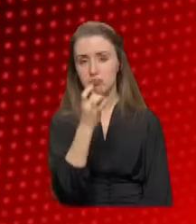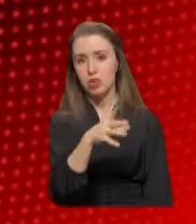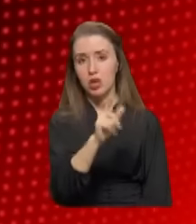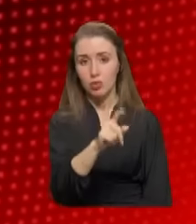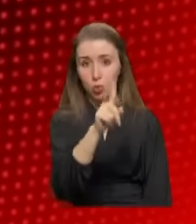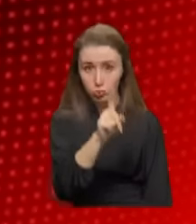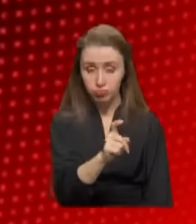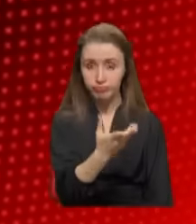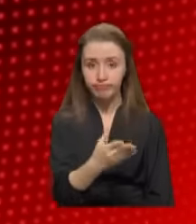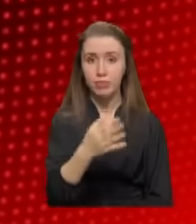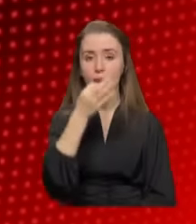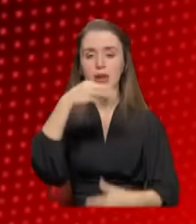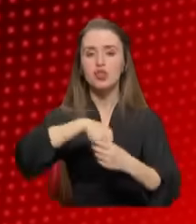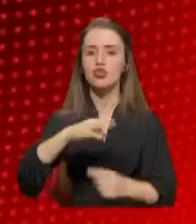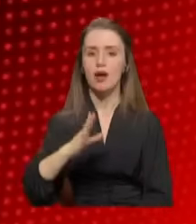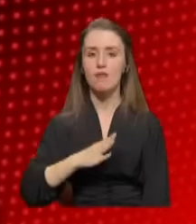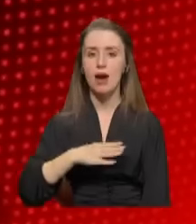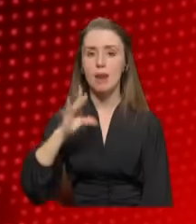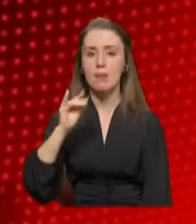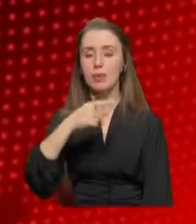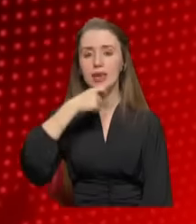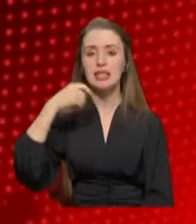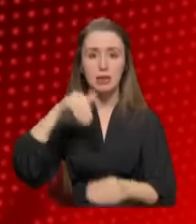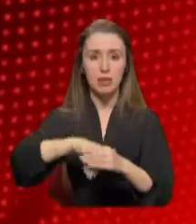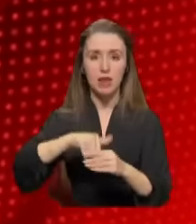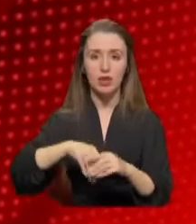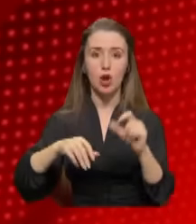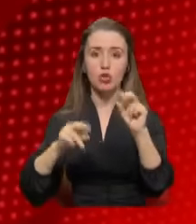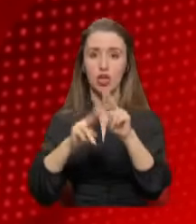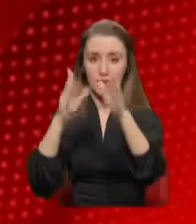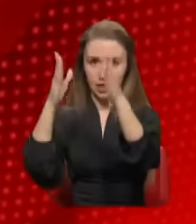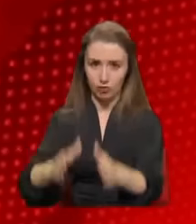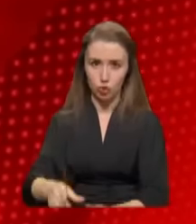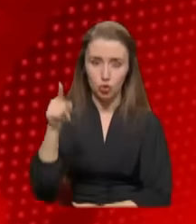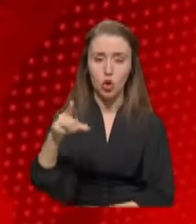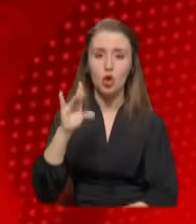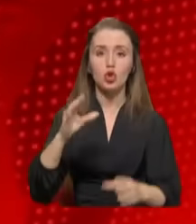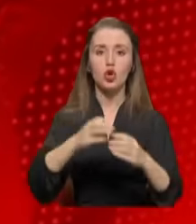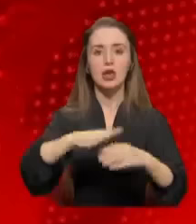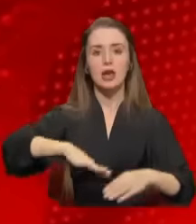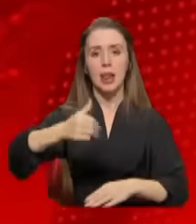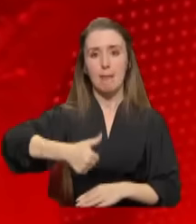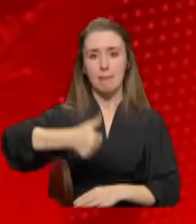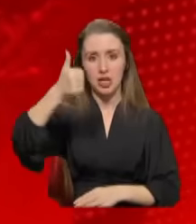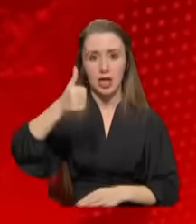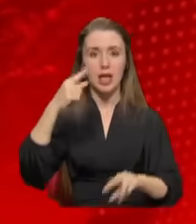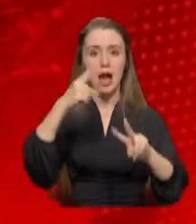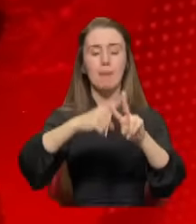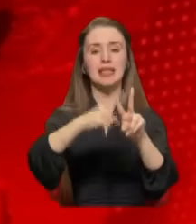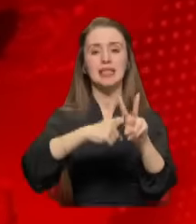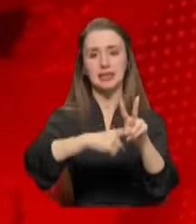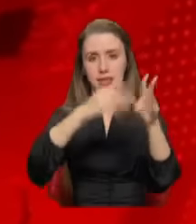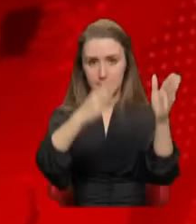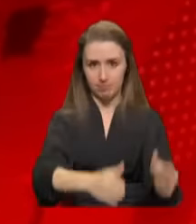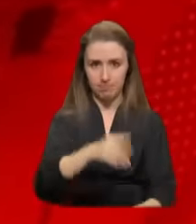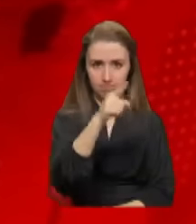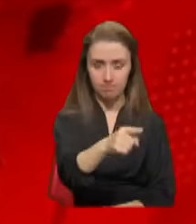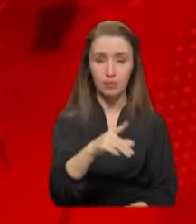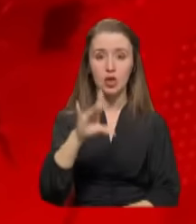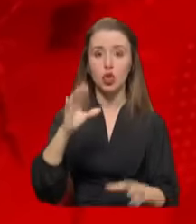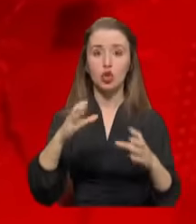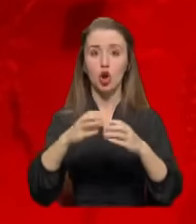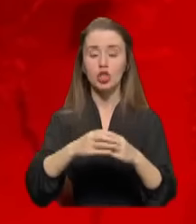mu? Haberde verdik. MHP eski milletvekili Olcay Kılavuz'u, Ülke Ocakları Genel Başkanı Ahmet Yiğit Yıldırım'ı,